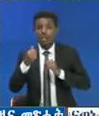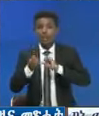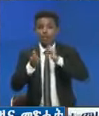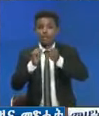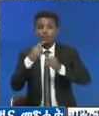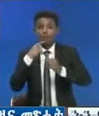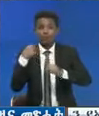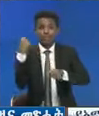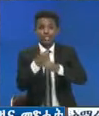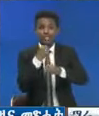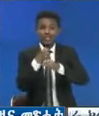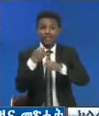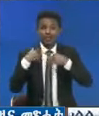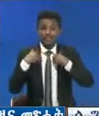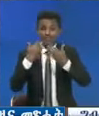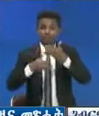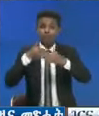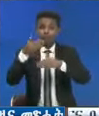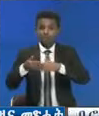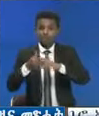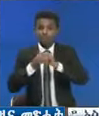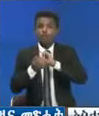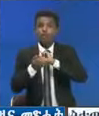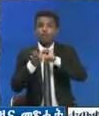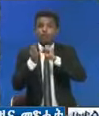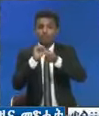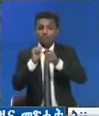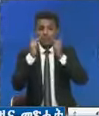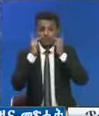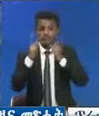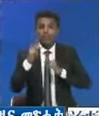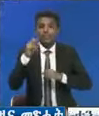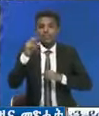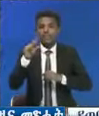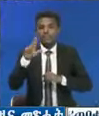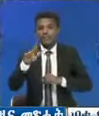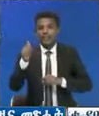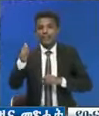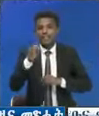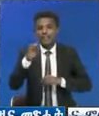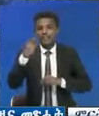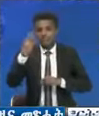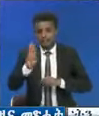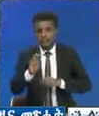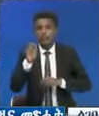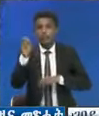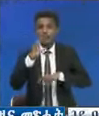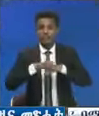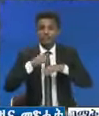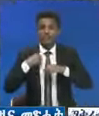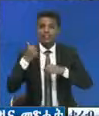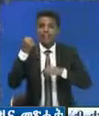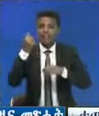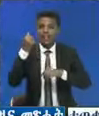ልክም ተዚህም በፊት ተክለው ያደረሶችም ብዙ ለውጥ እያሳዩ ነው። በደብረ ኤልያስ ወረዳ ግብርና ጽህፈት ቤት የአትክልትና ፍራፍሬ ባለሙያ